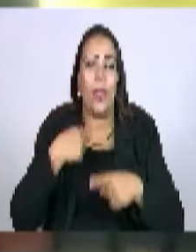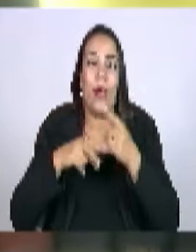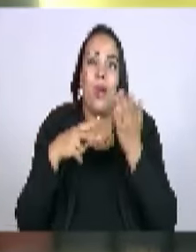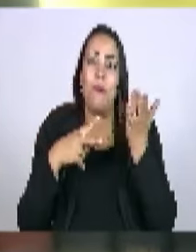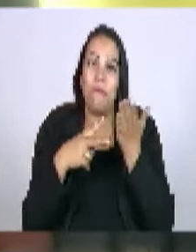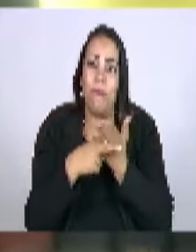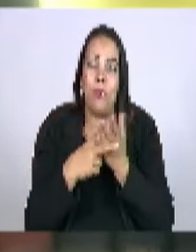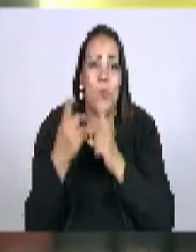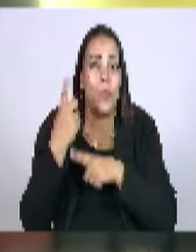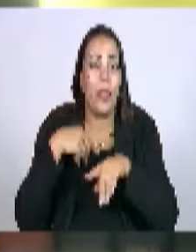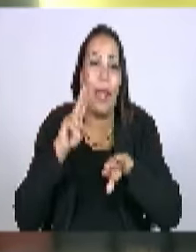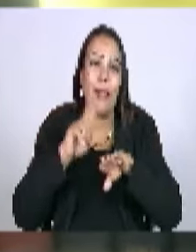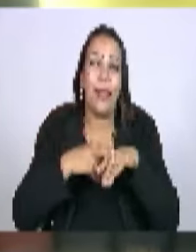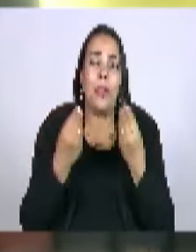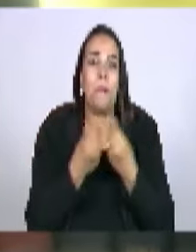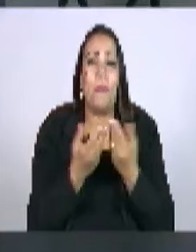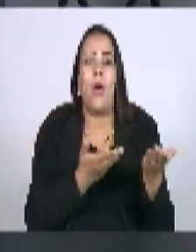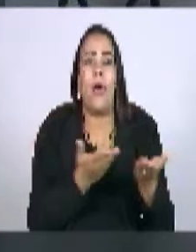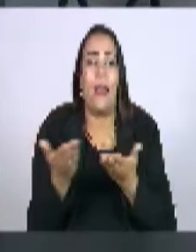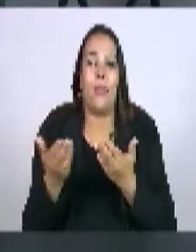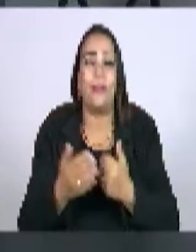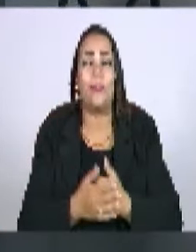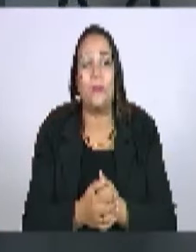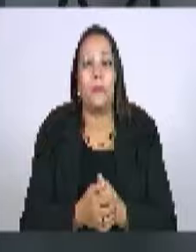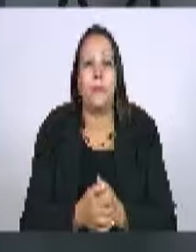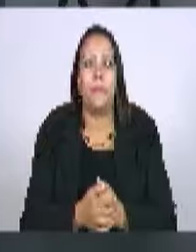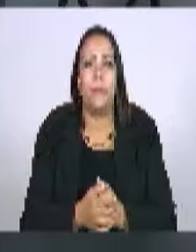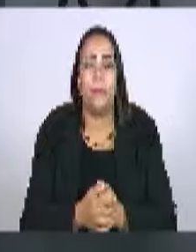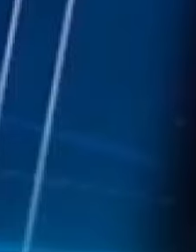ونعود الاستئناف فقرات هذه الحلقه